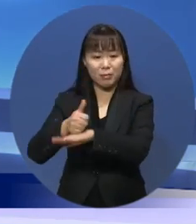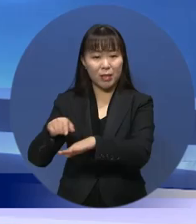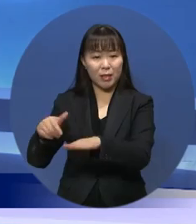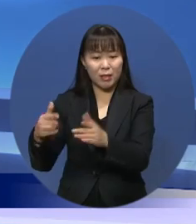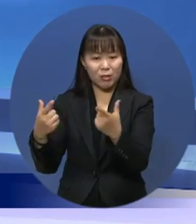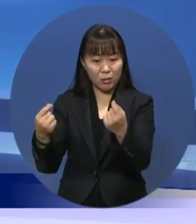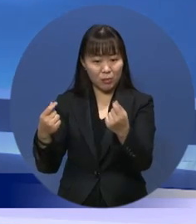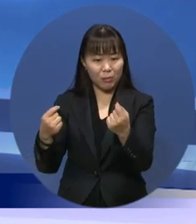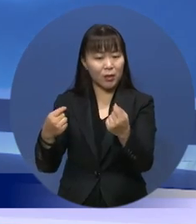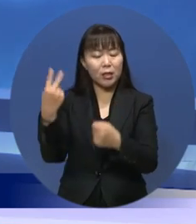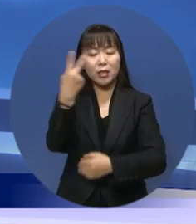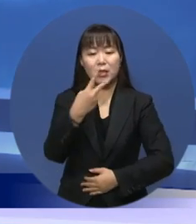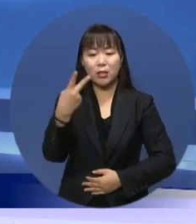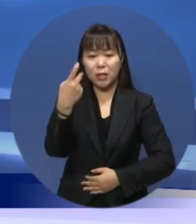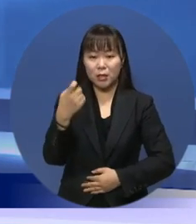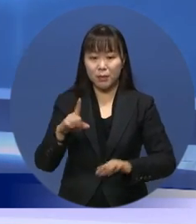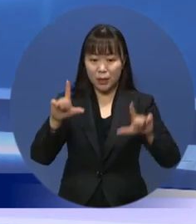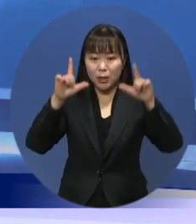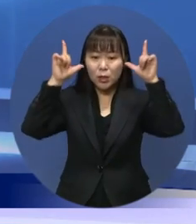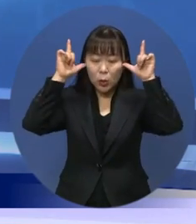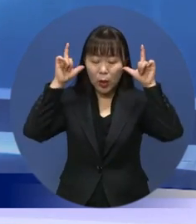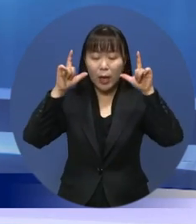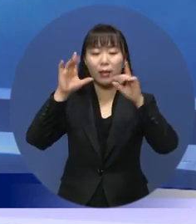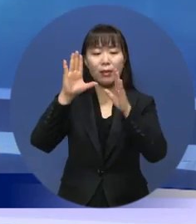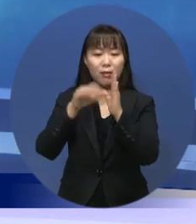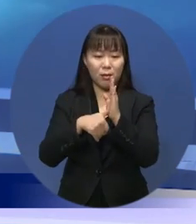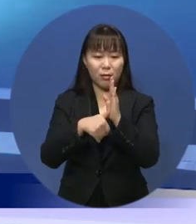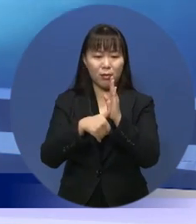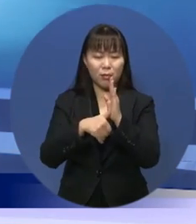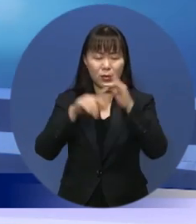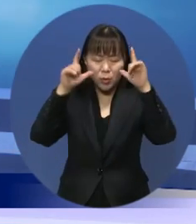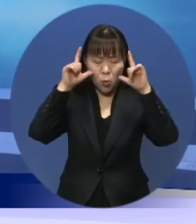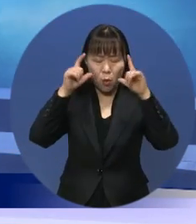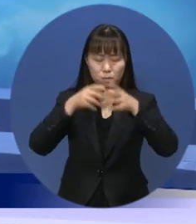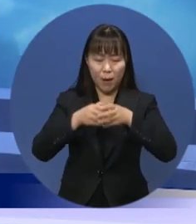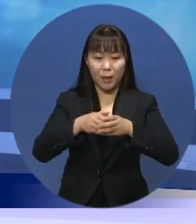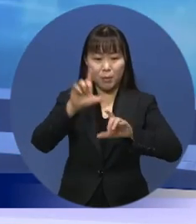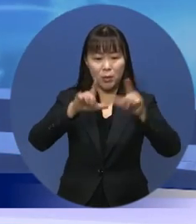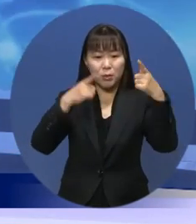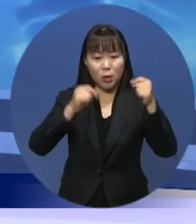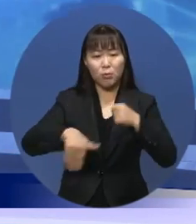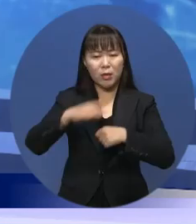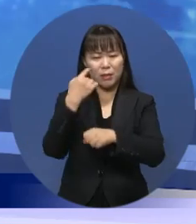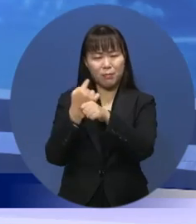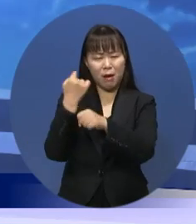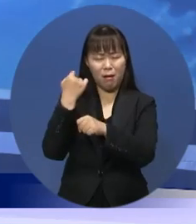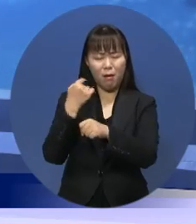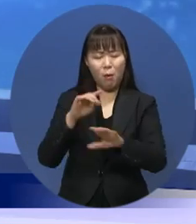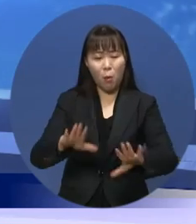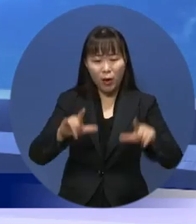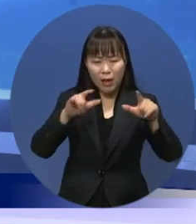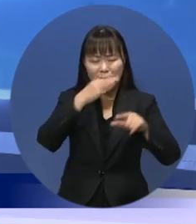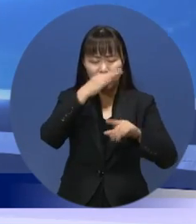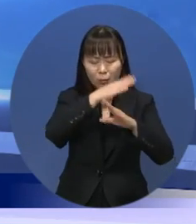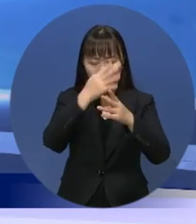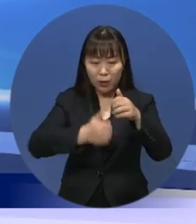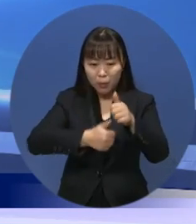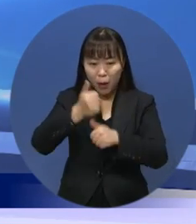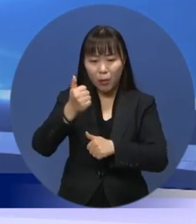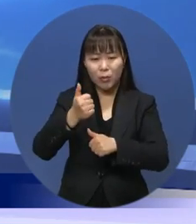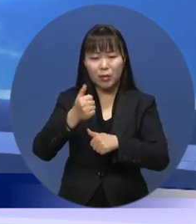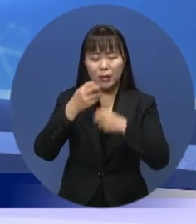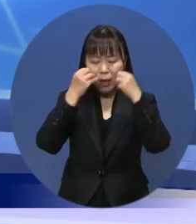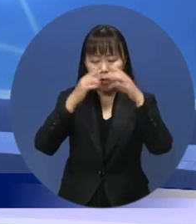있듯이 2021년 소띠해에는 우직한 소의 모습처럼 우리 모두 지난 한 해의 힘듦을 이겨내고